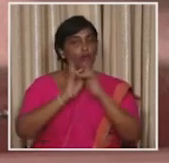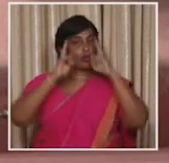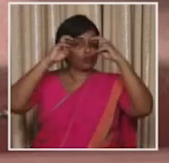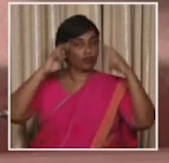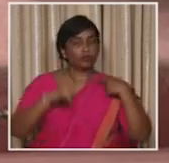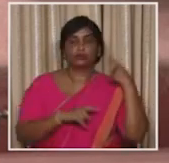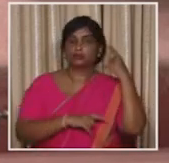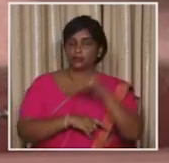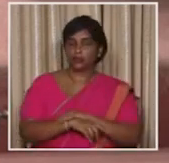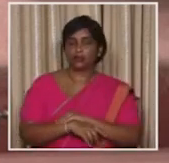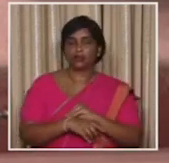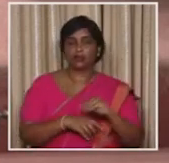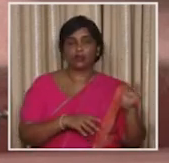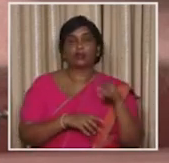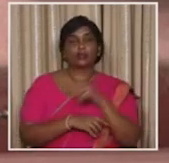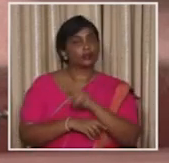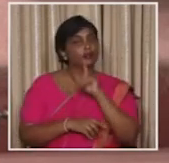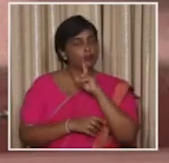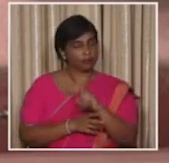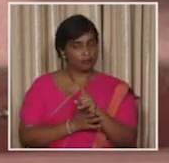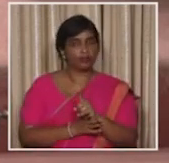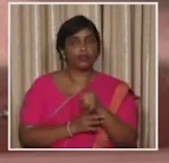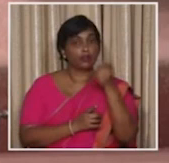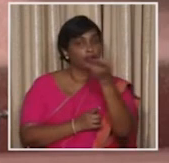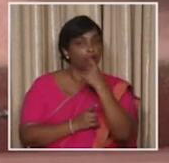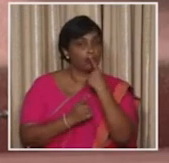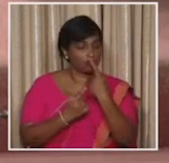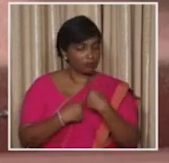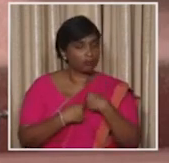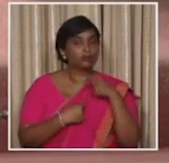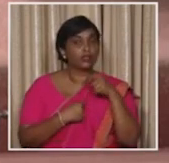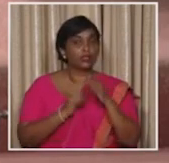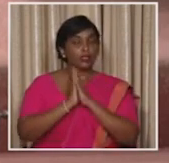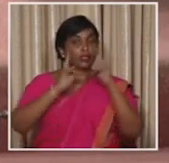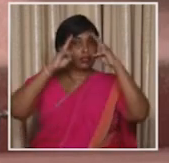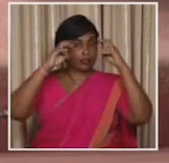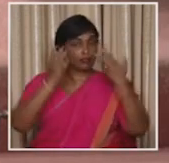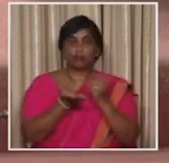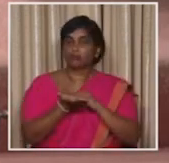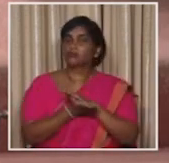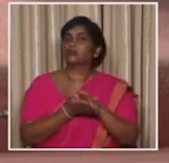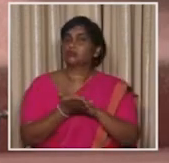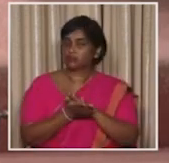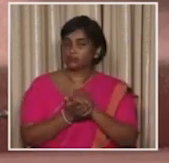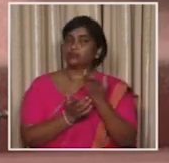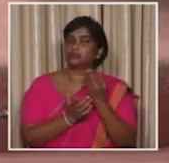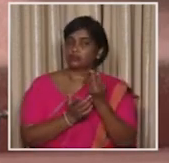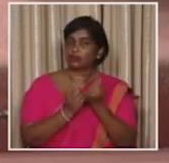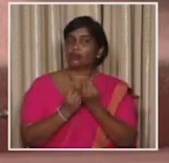நீங்கள் கேட்டால் நாங்கள் உங்களுக்கு இந்த ஆலயம் புனரமைப்பதற்கு விருத்தி செய்வதற்கு நிதியுதவி செய்ய தயாராக இருக்கின்றோம் என்று